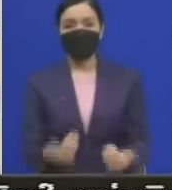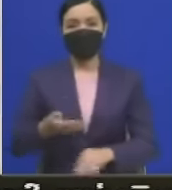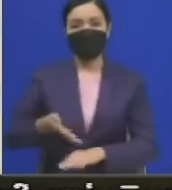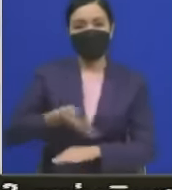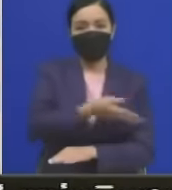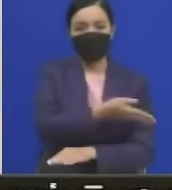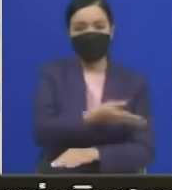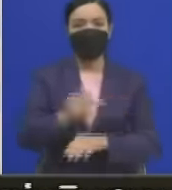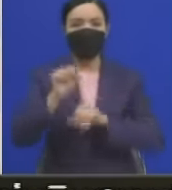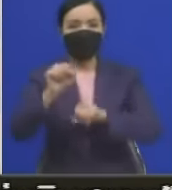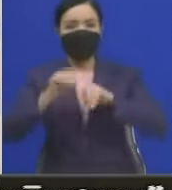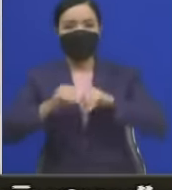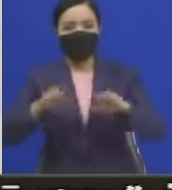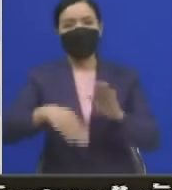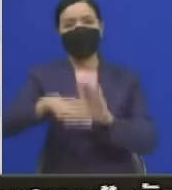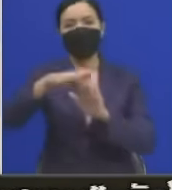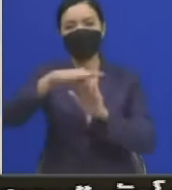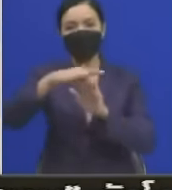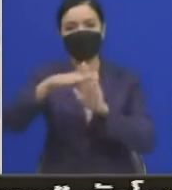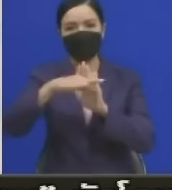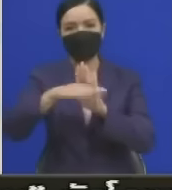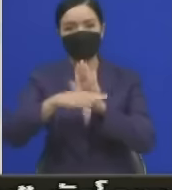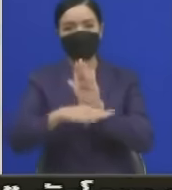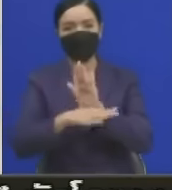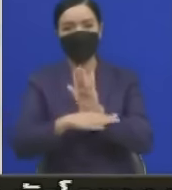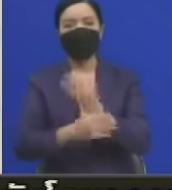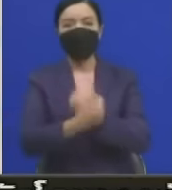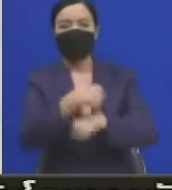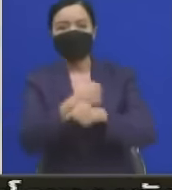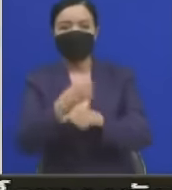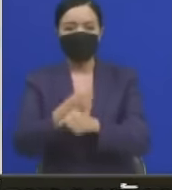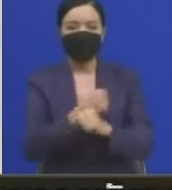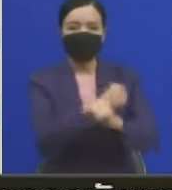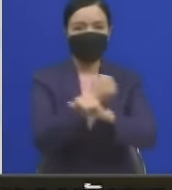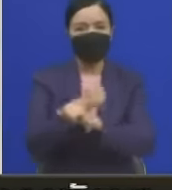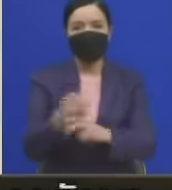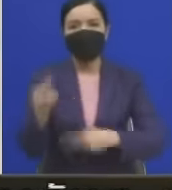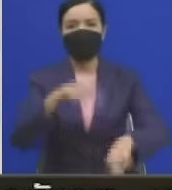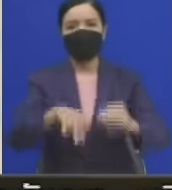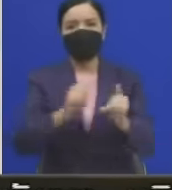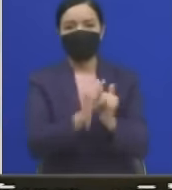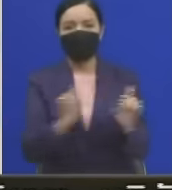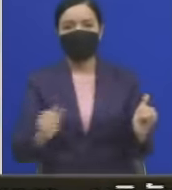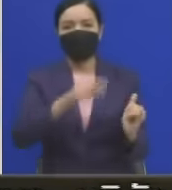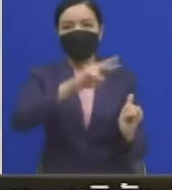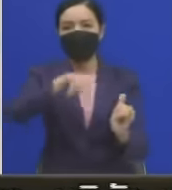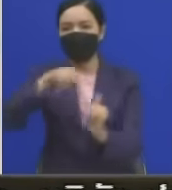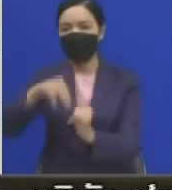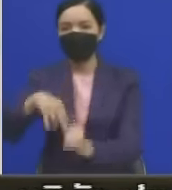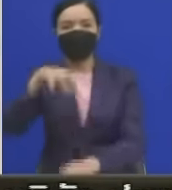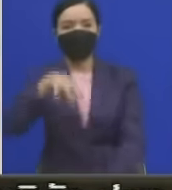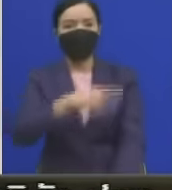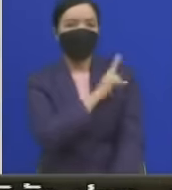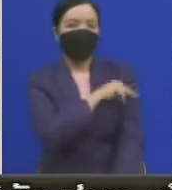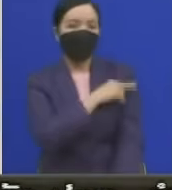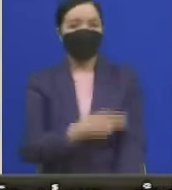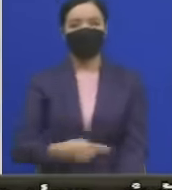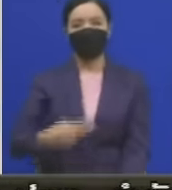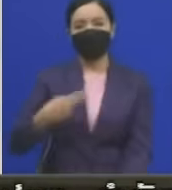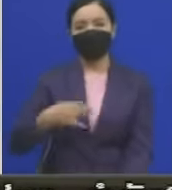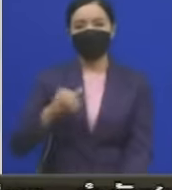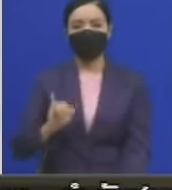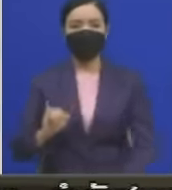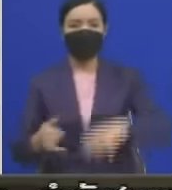านี้มีการออกประกาศข้อปฏิบัติออกมาเรียบร้อยเรื่องของการรับมือกับผู้ป่วยทั้งในโรงพยาบาลโฮมไอโซเลชันรัก